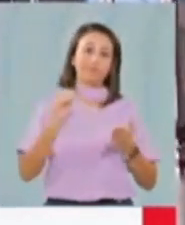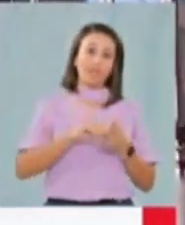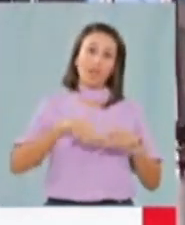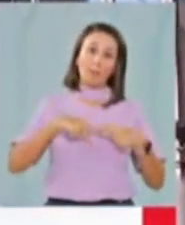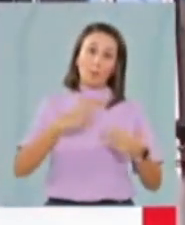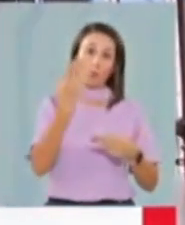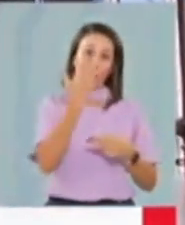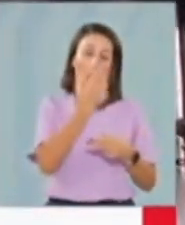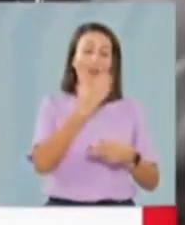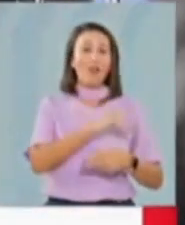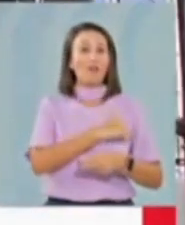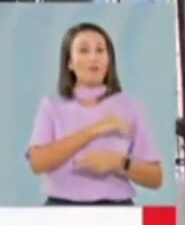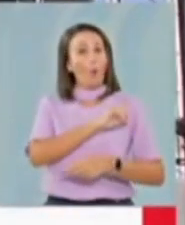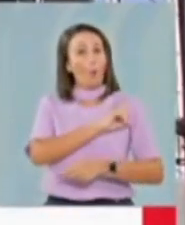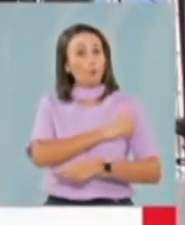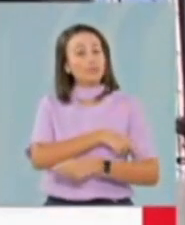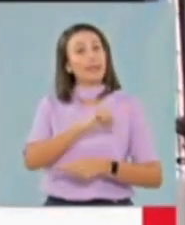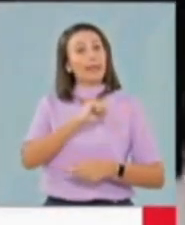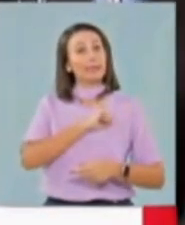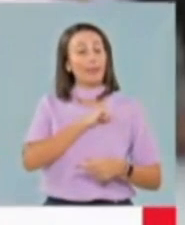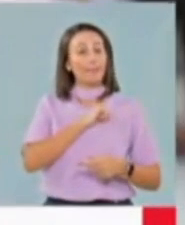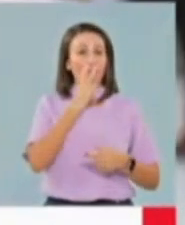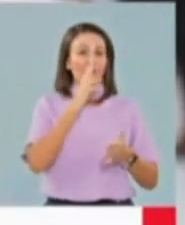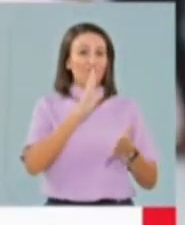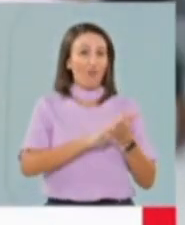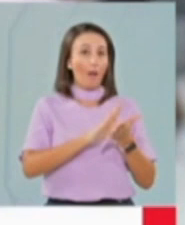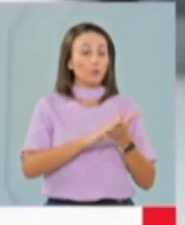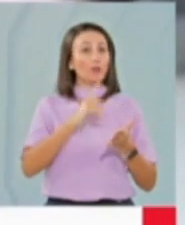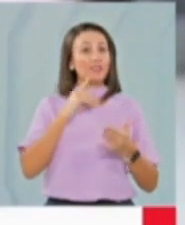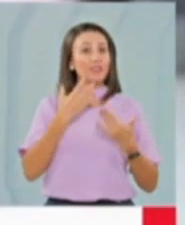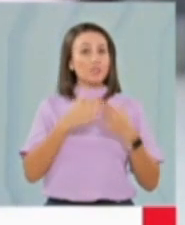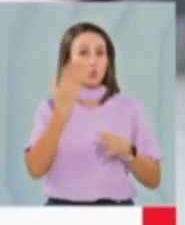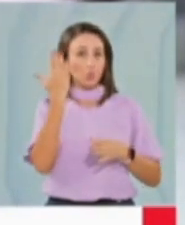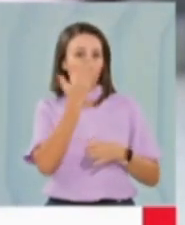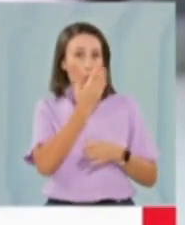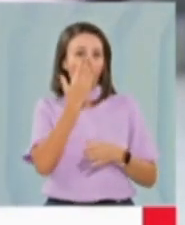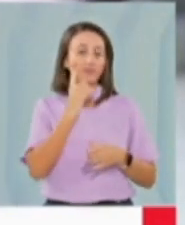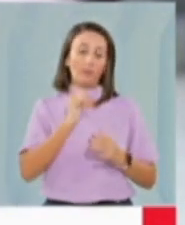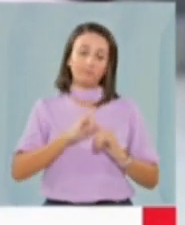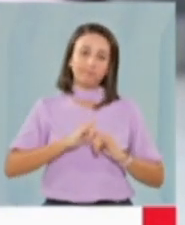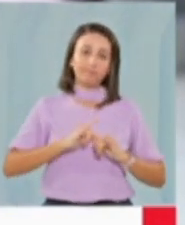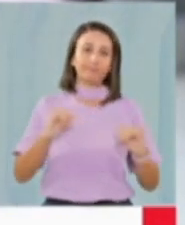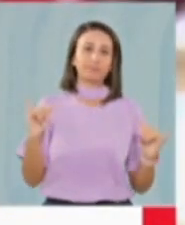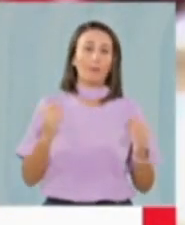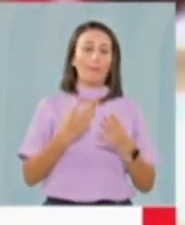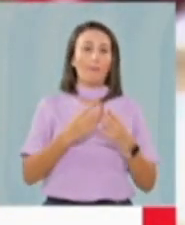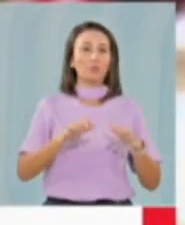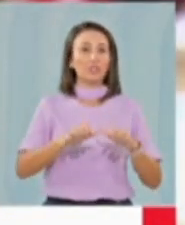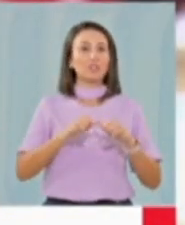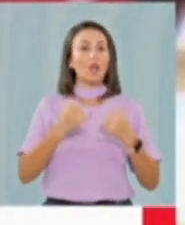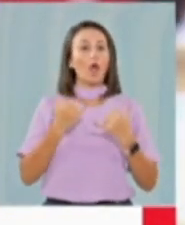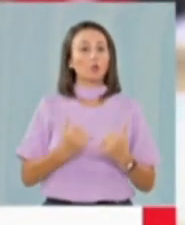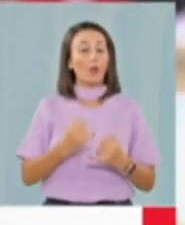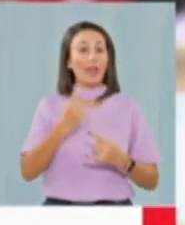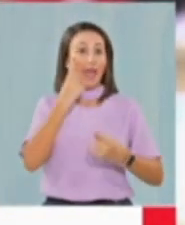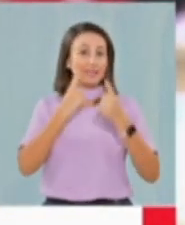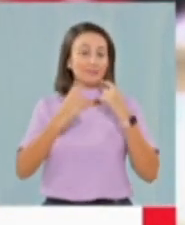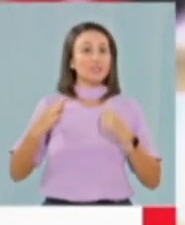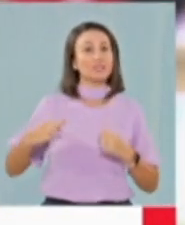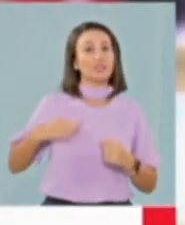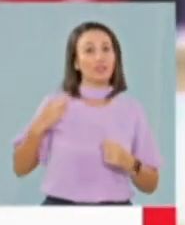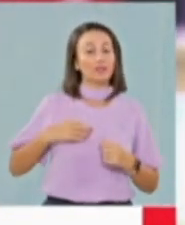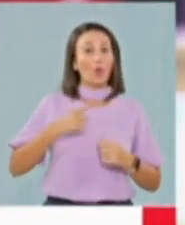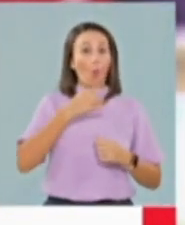școală elevii lor autoritățile se tem de faptul că odată cu deschiderea școlilor se va amplifica și mai mult criza actuală experții în sănătate